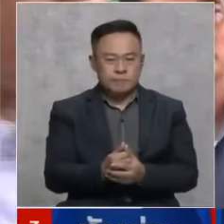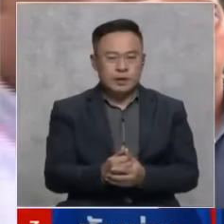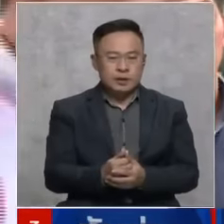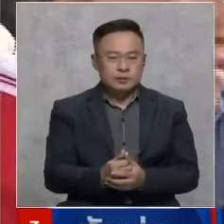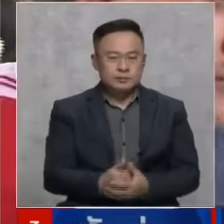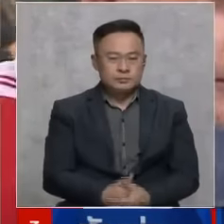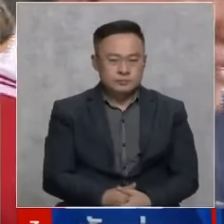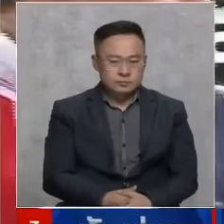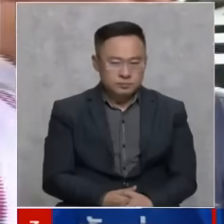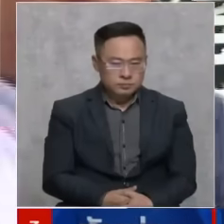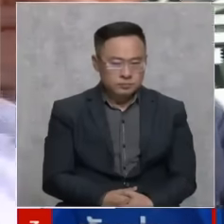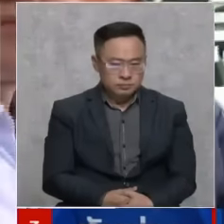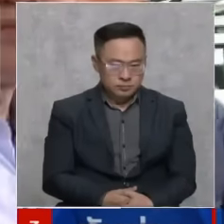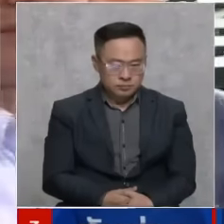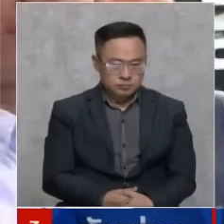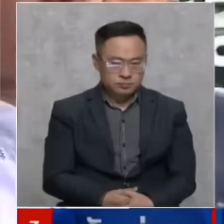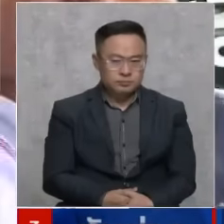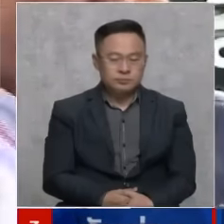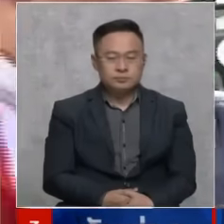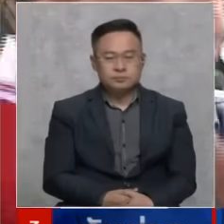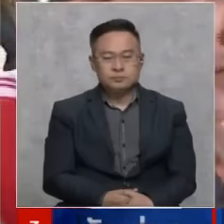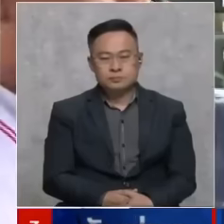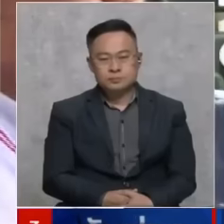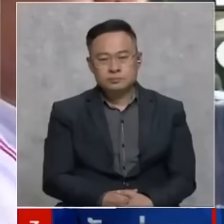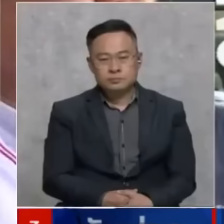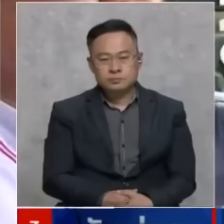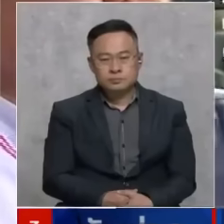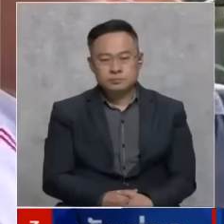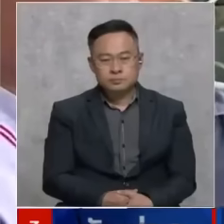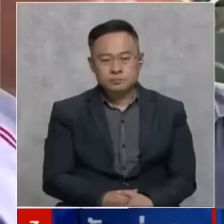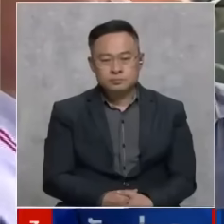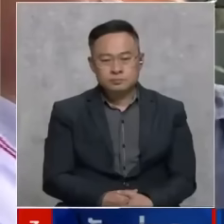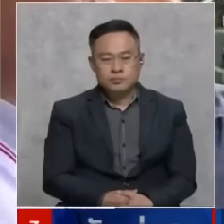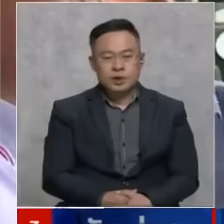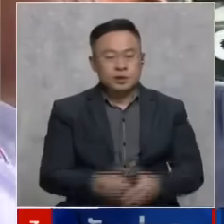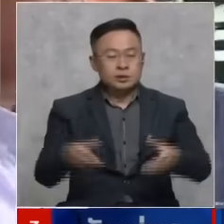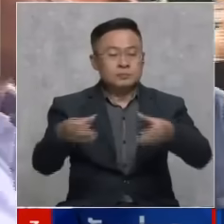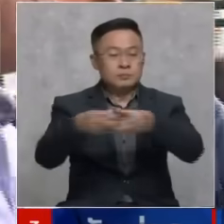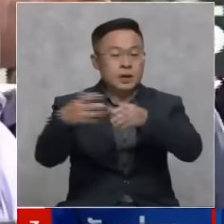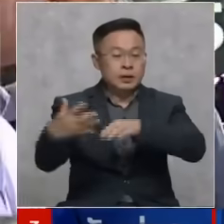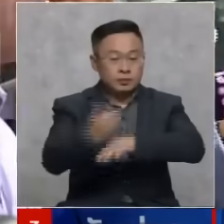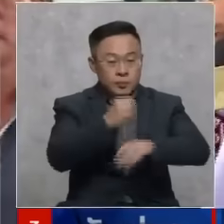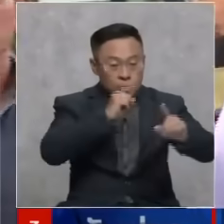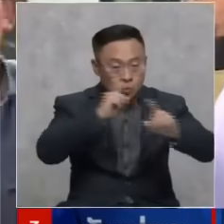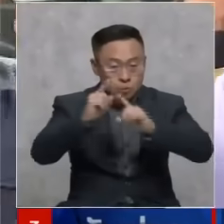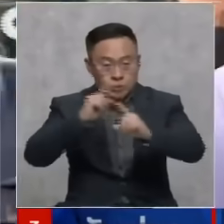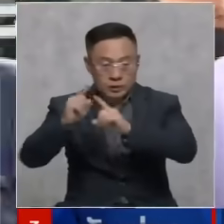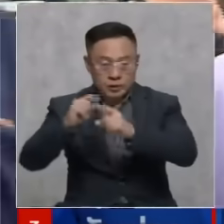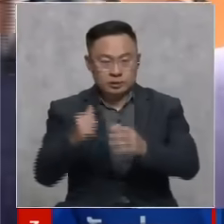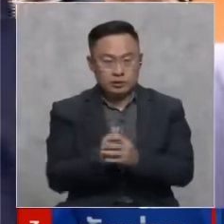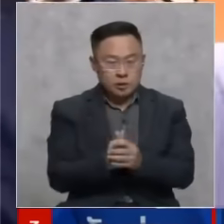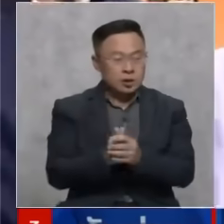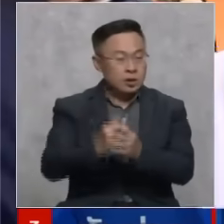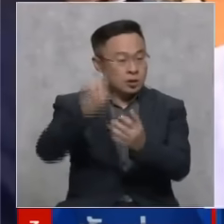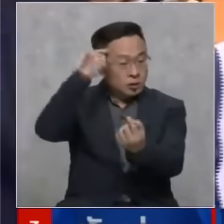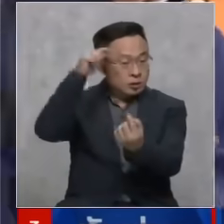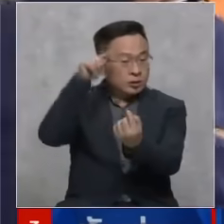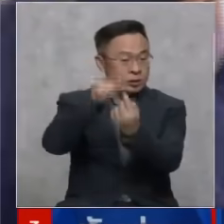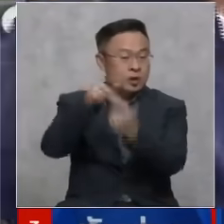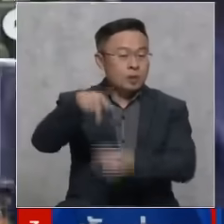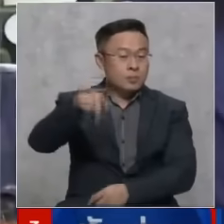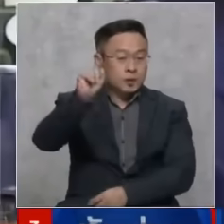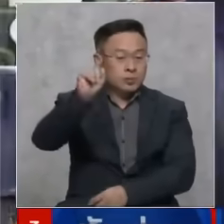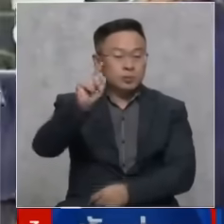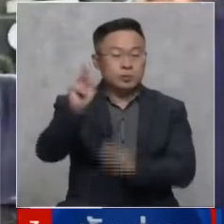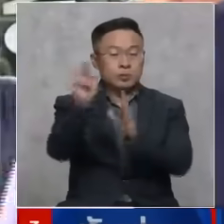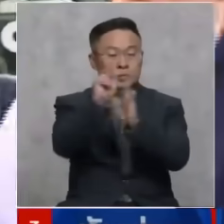นะครับ ของรัฐบาลเพียงไหมต้องคุยกับพรรคร่วมเป็นพรรค ครับก็ต้องคุยกันครับแต่บนพื้นฐานว่าคำนึงถึงประโยชน์สุดของการได้รัฐธรรมนูญฉ